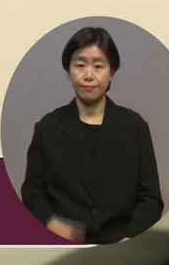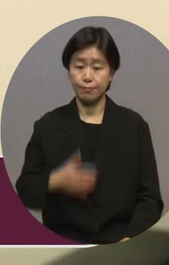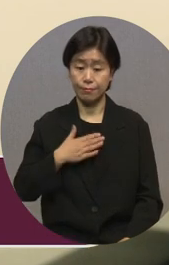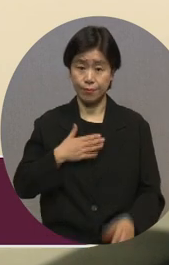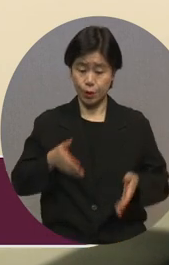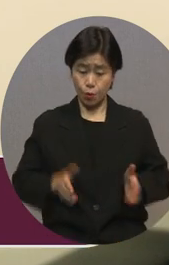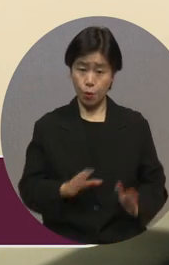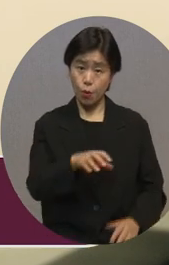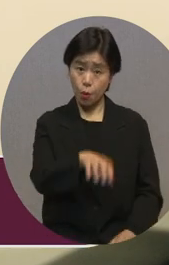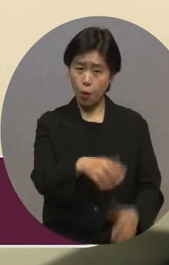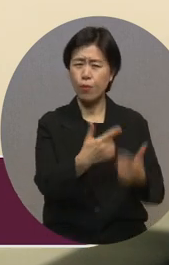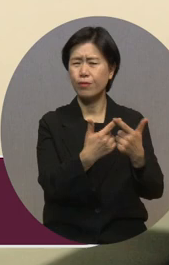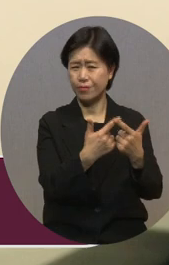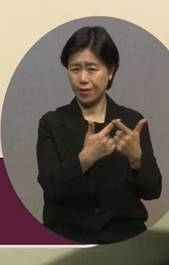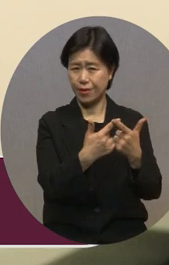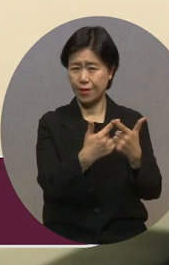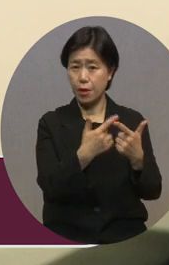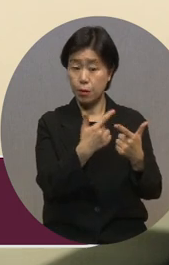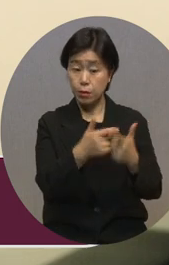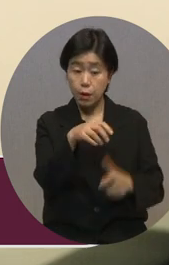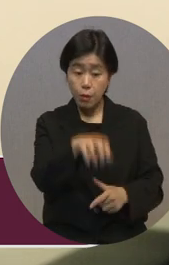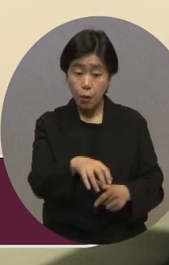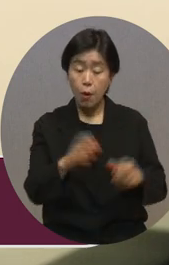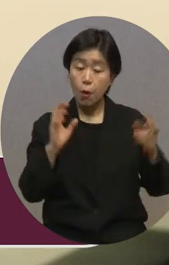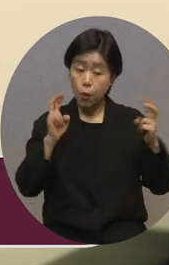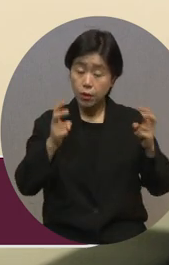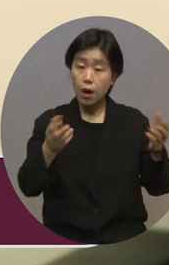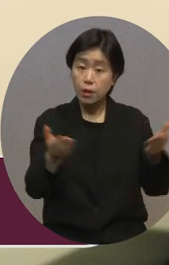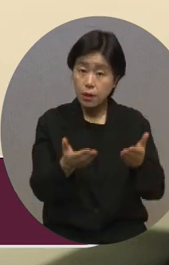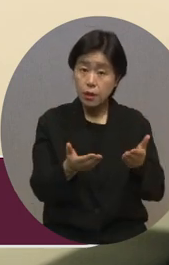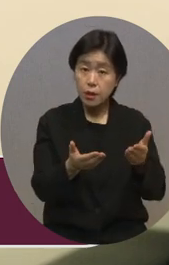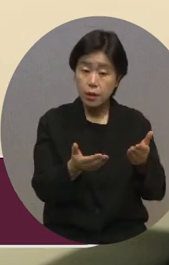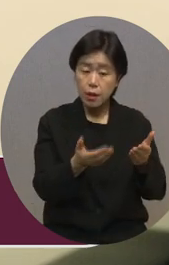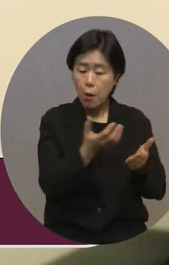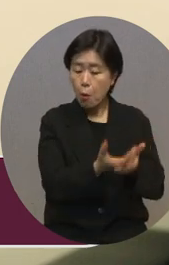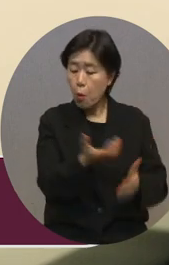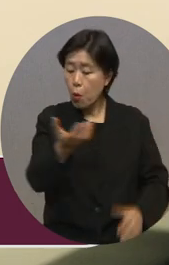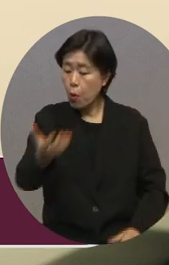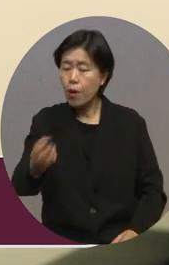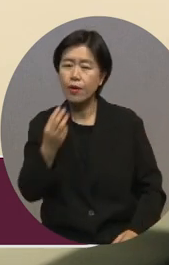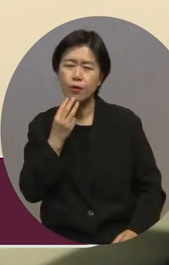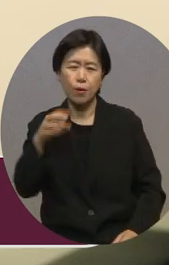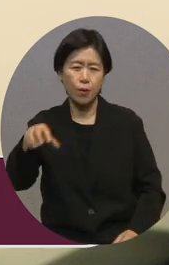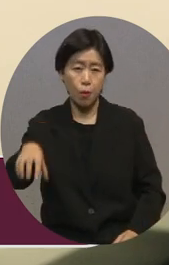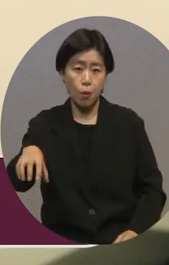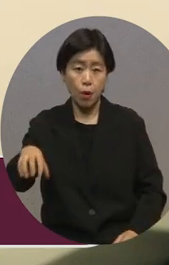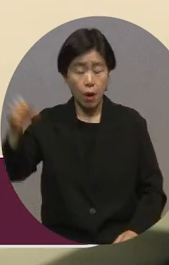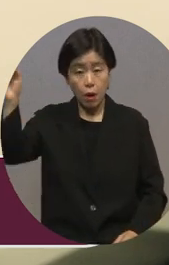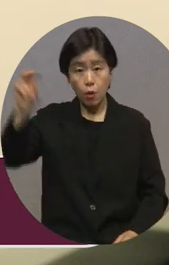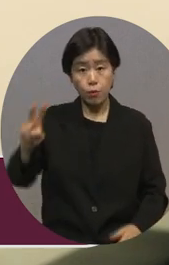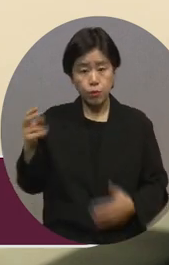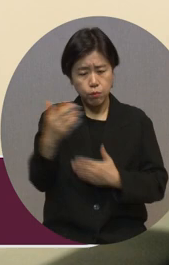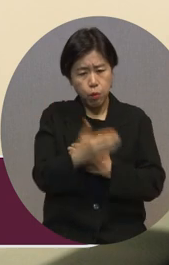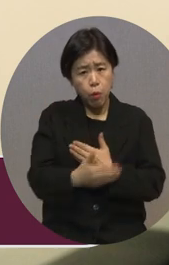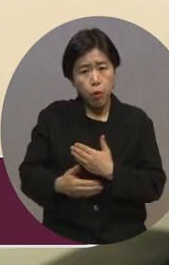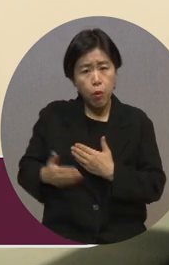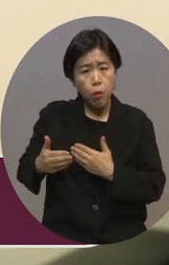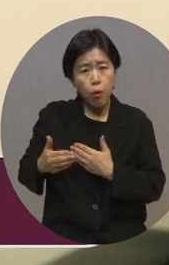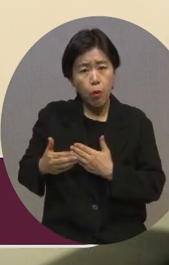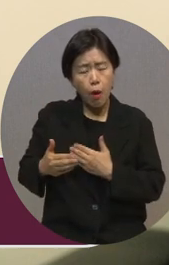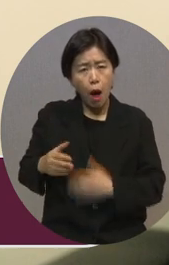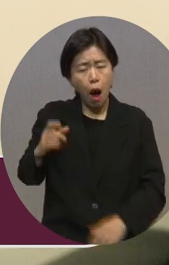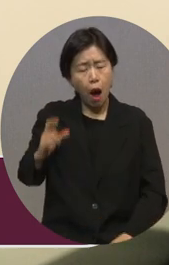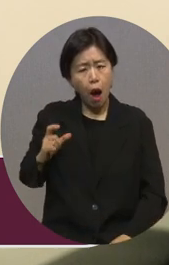저는 고향이 부산이면서 부산에서 직장 생활하고 서울에 올라와서 있는데 갑자기 계속